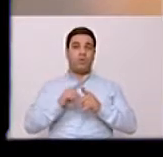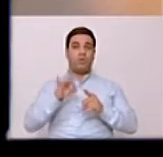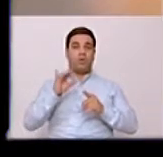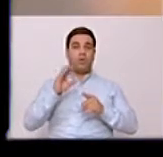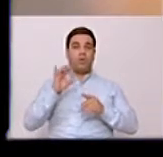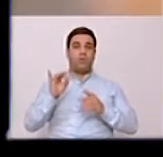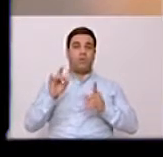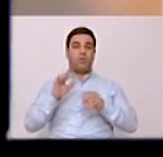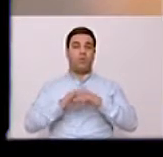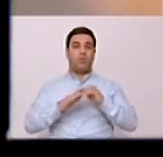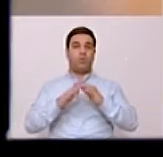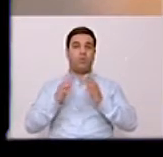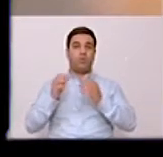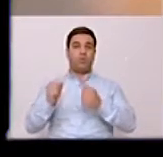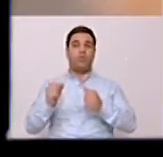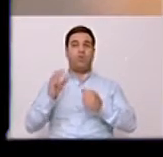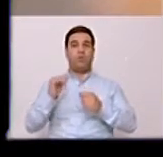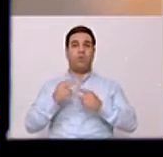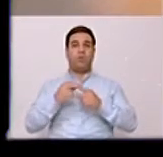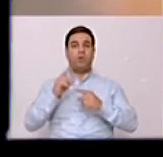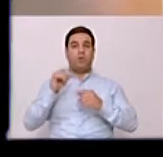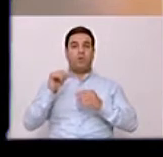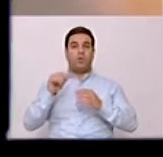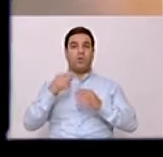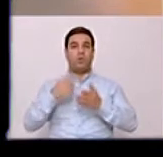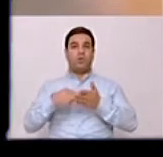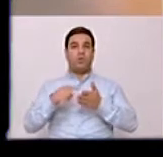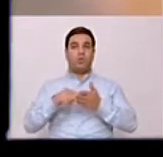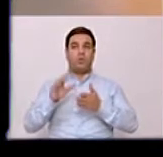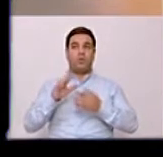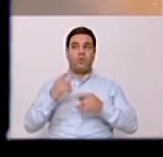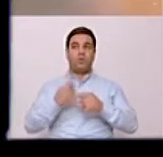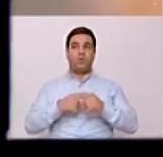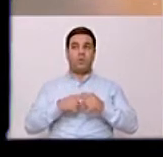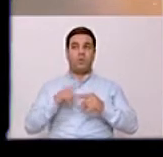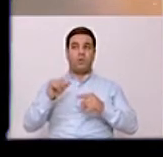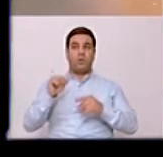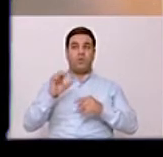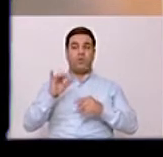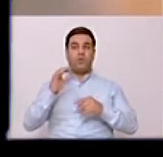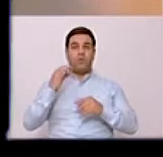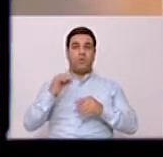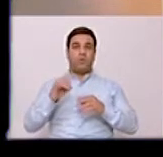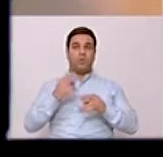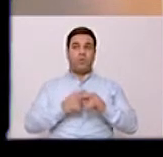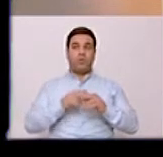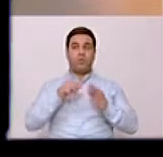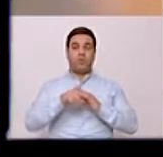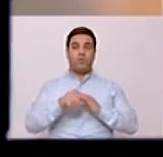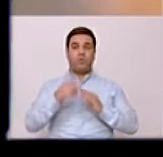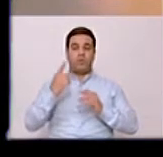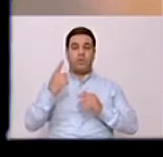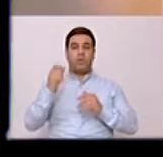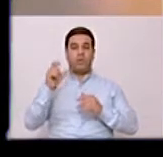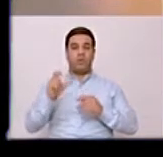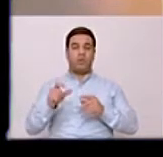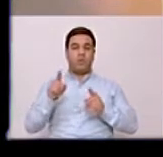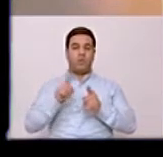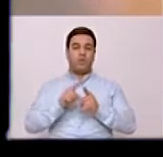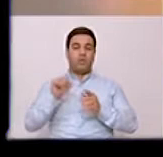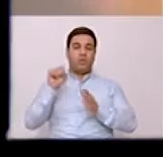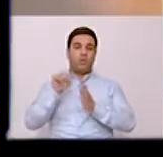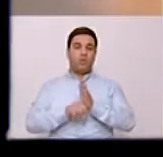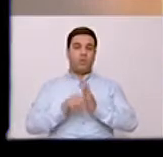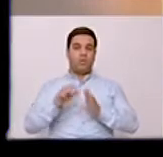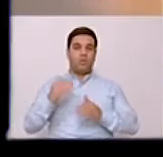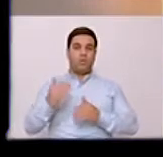qo'liga tushadi hamda xoin sifatida emas, mana shu Abulfayzxonga xayrixoh bir inson sifatida qatl